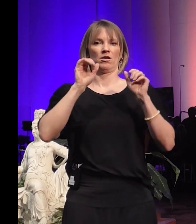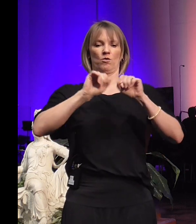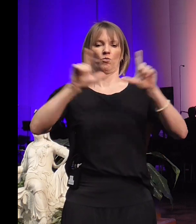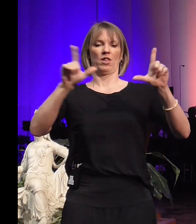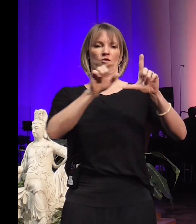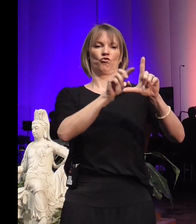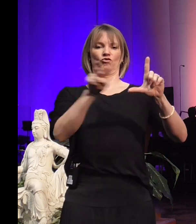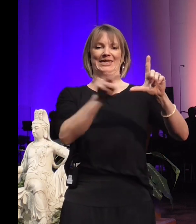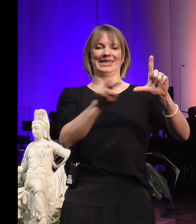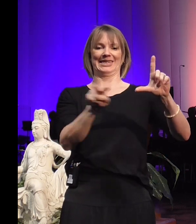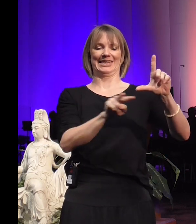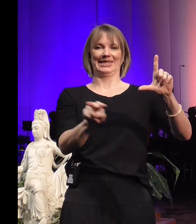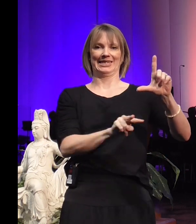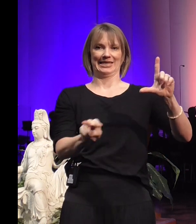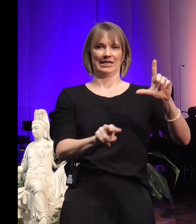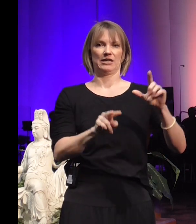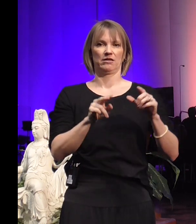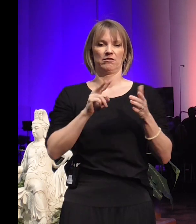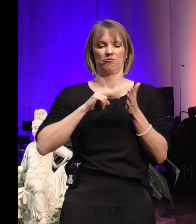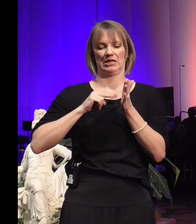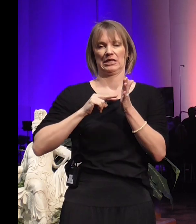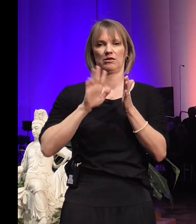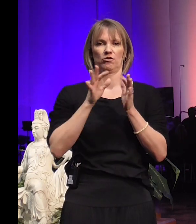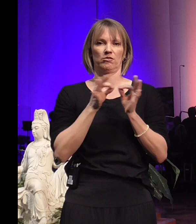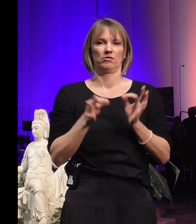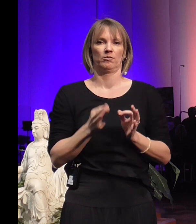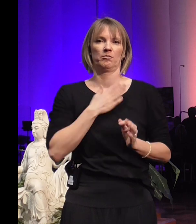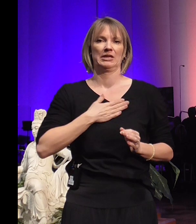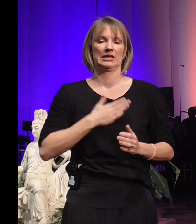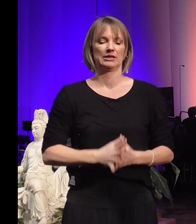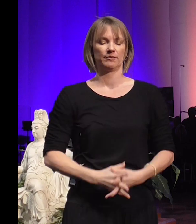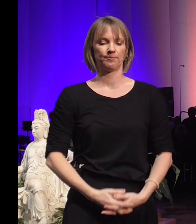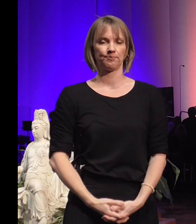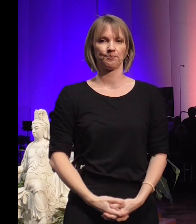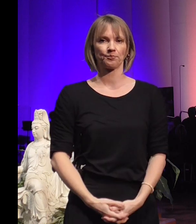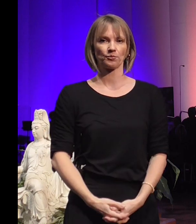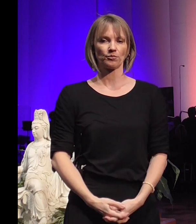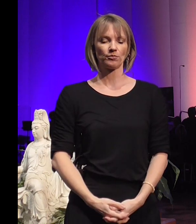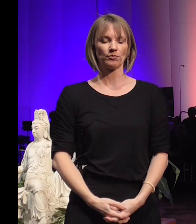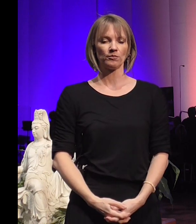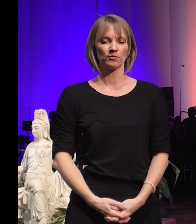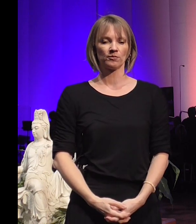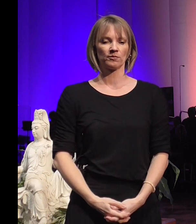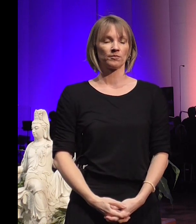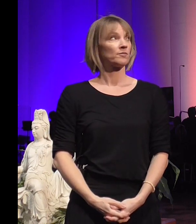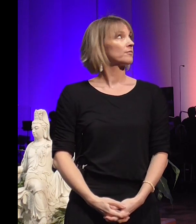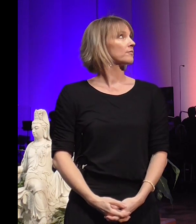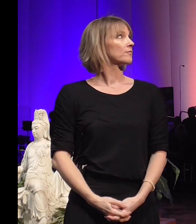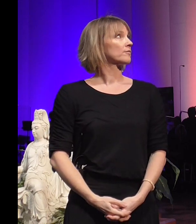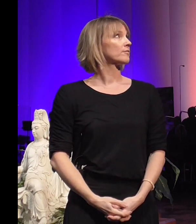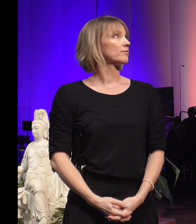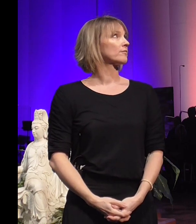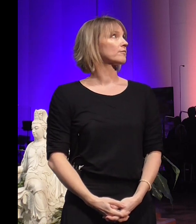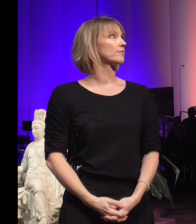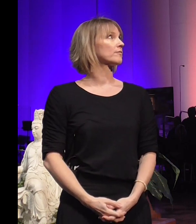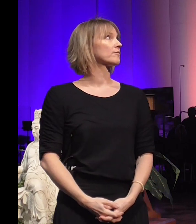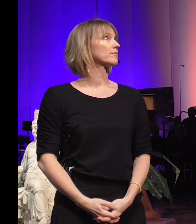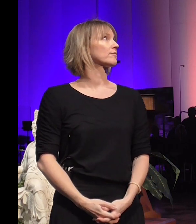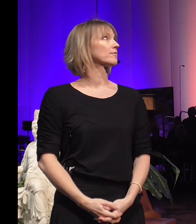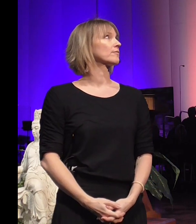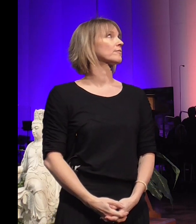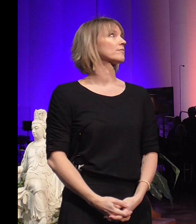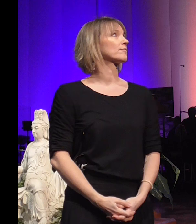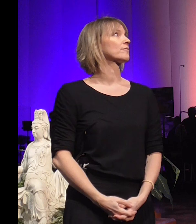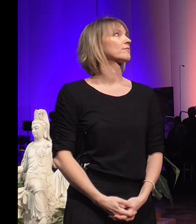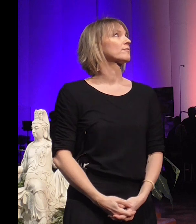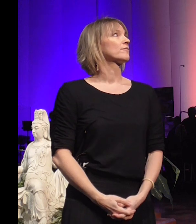Мене звати Анастасія Пілявська. Я з міста Біла Церква, що в Україні. І я